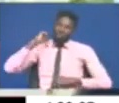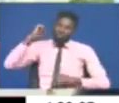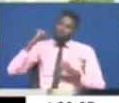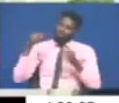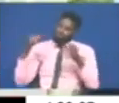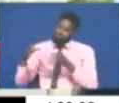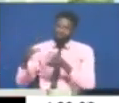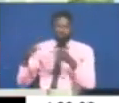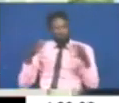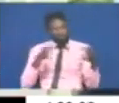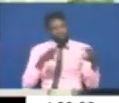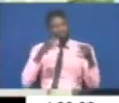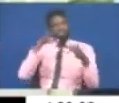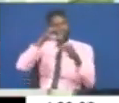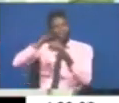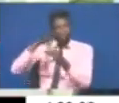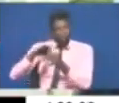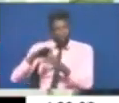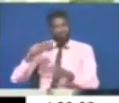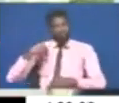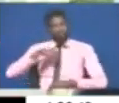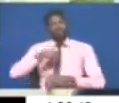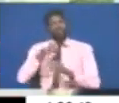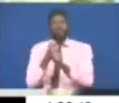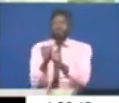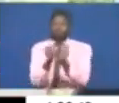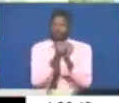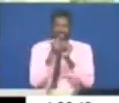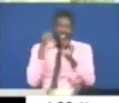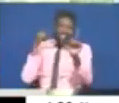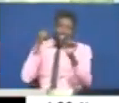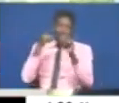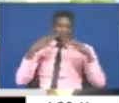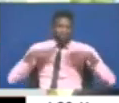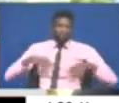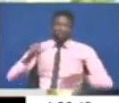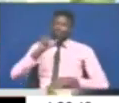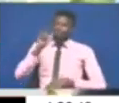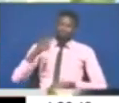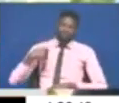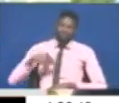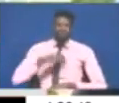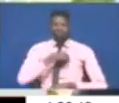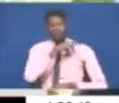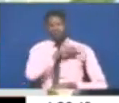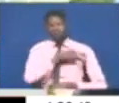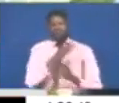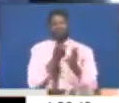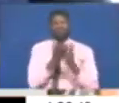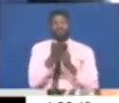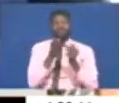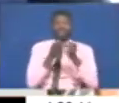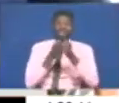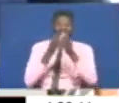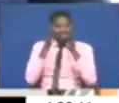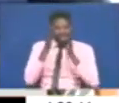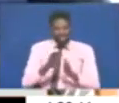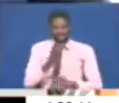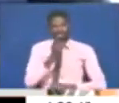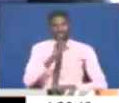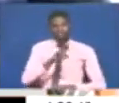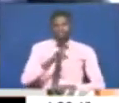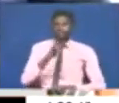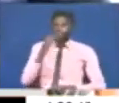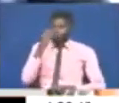niaba ya wapwani ili tufaidike na ule uongozi wa Dr. William Samoei Ruto kama rais wetu. The elders